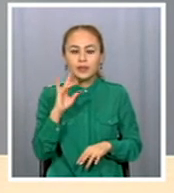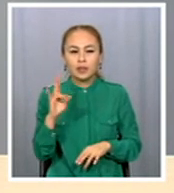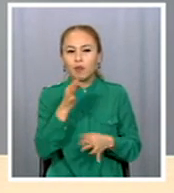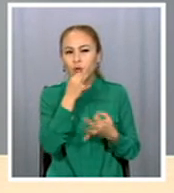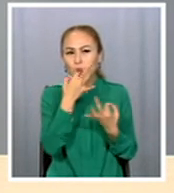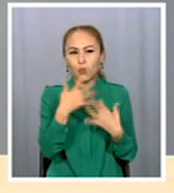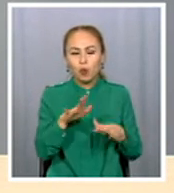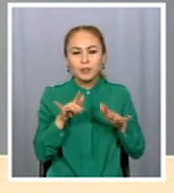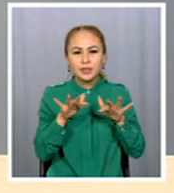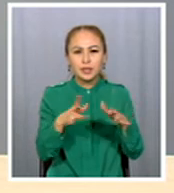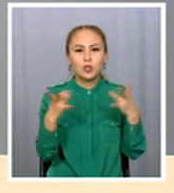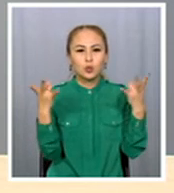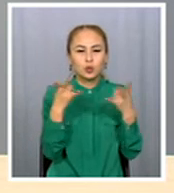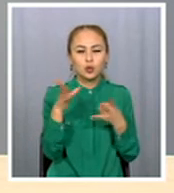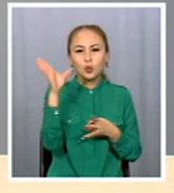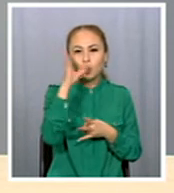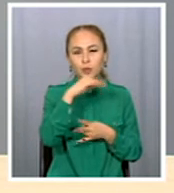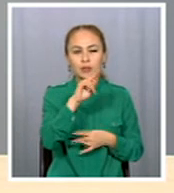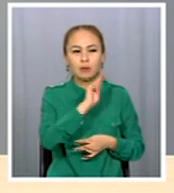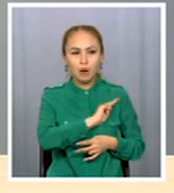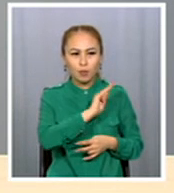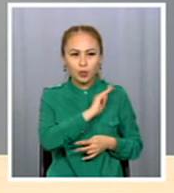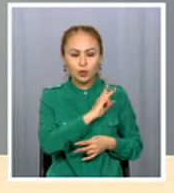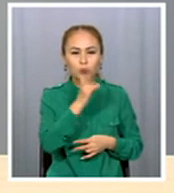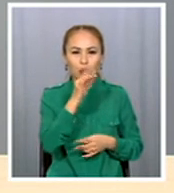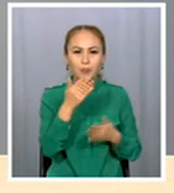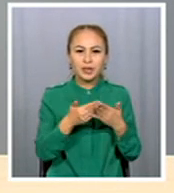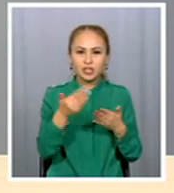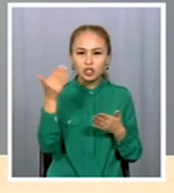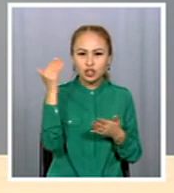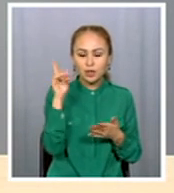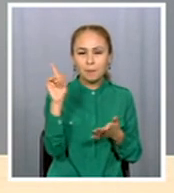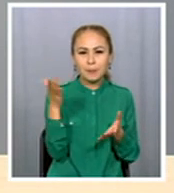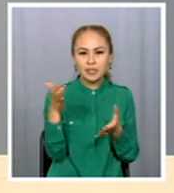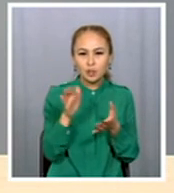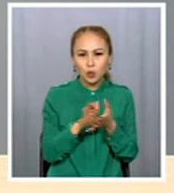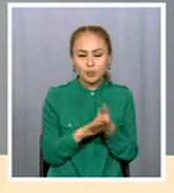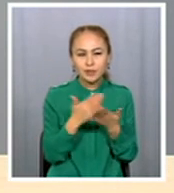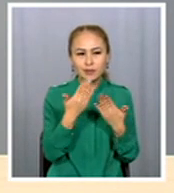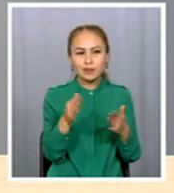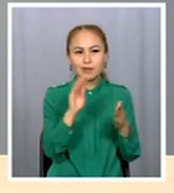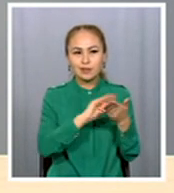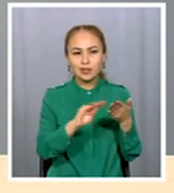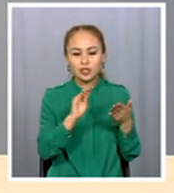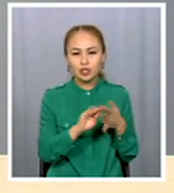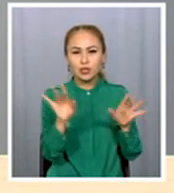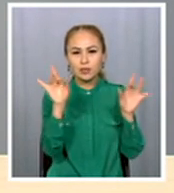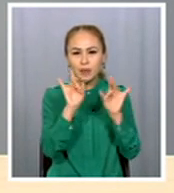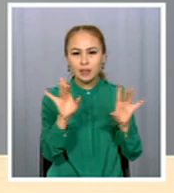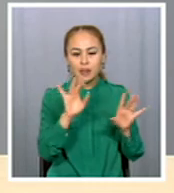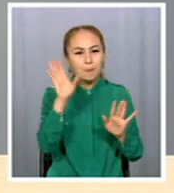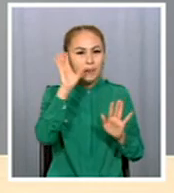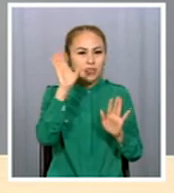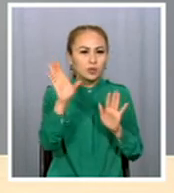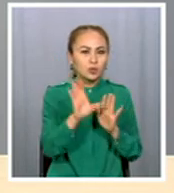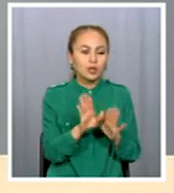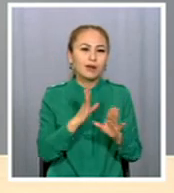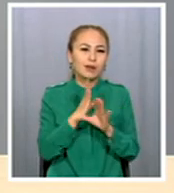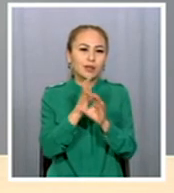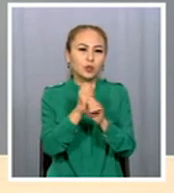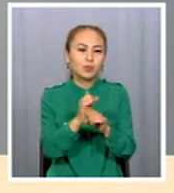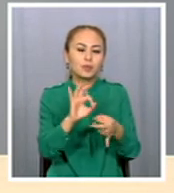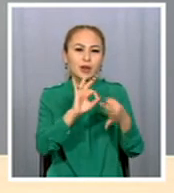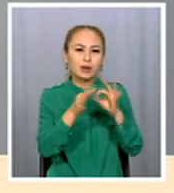деле нужно уметь работать». Но прежде чем познакомиться с содержанием рассказа, послушайте краткую